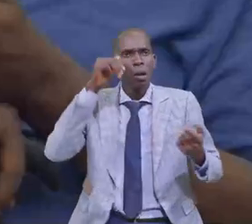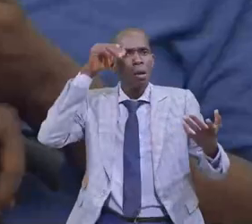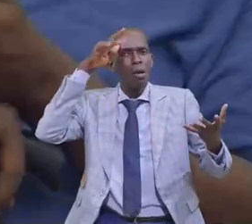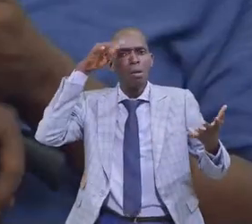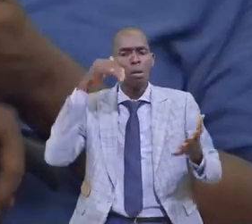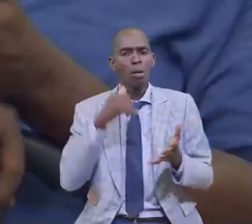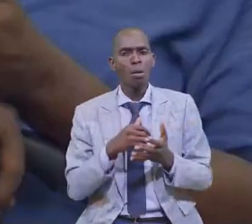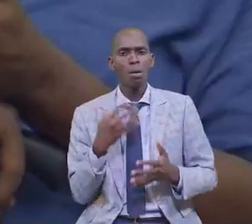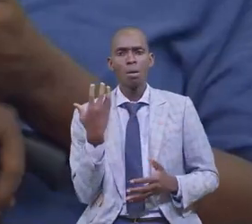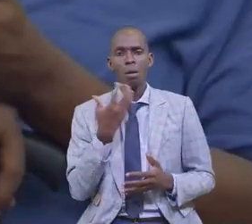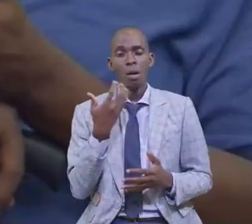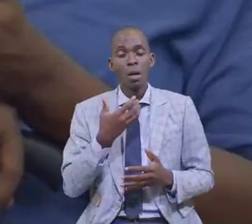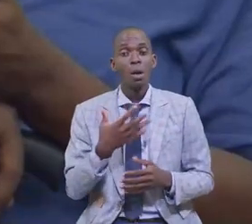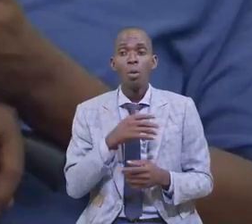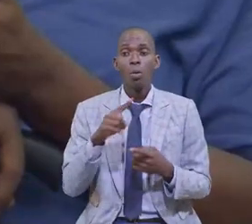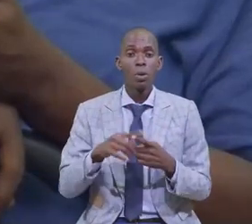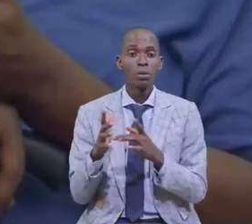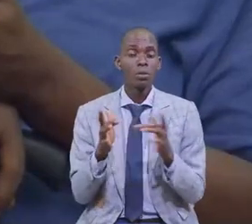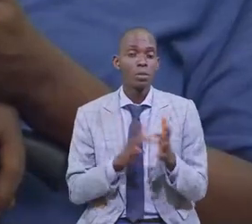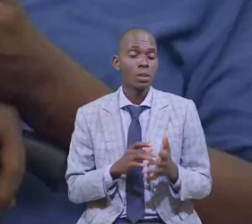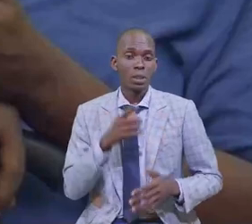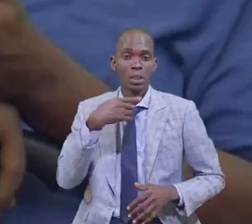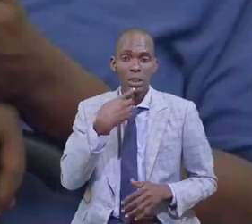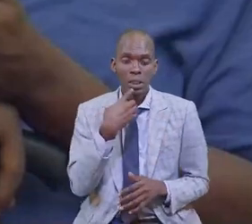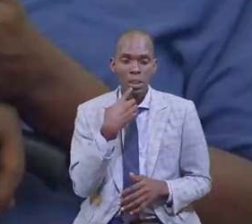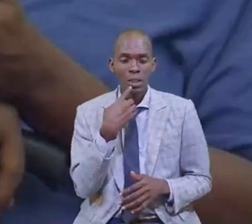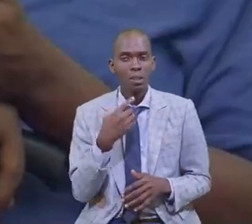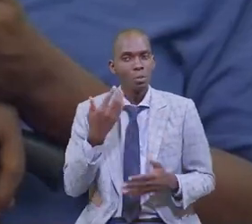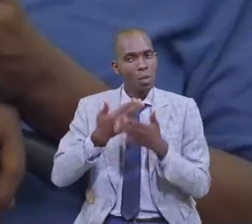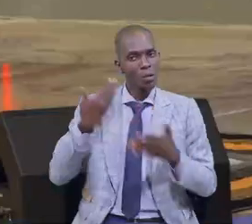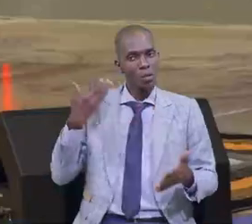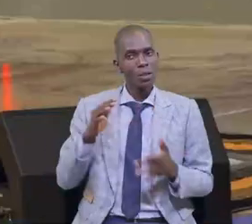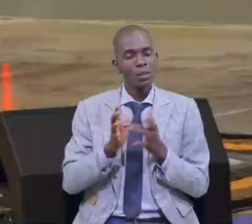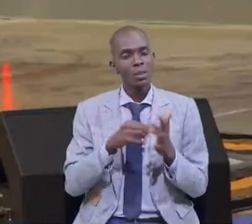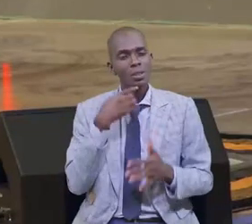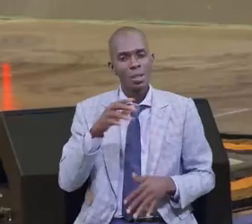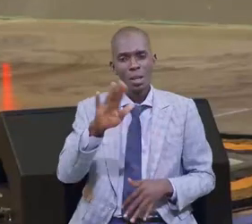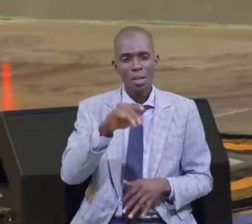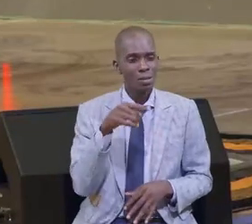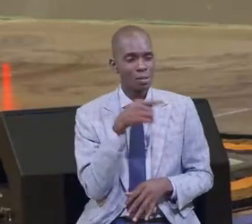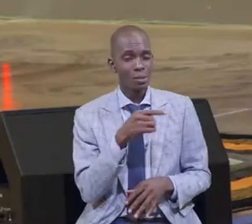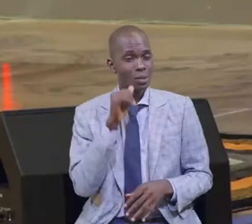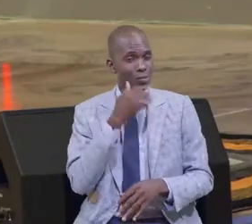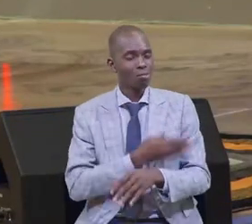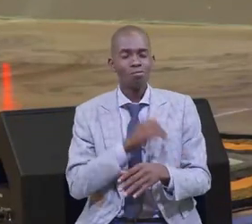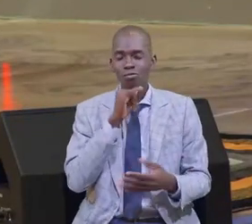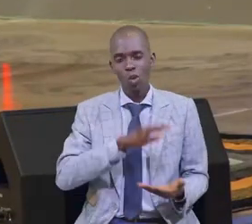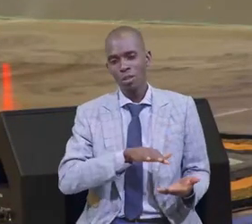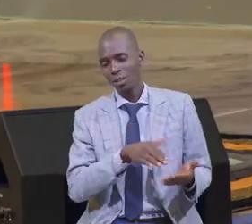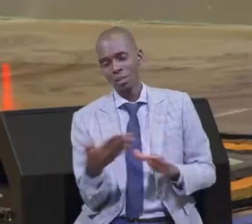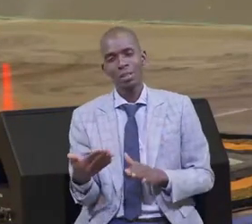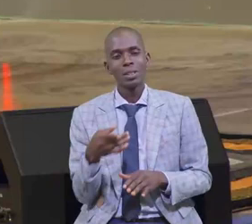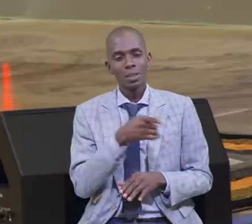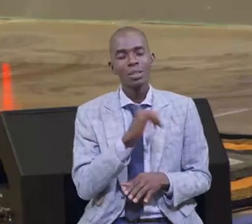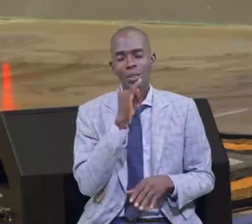Ils n'espéraient pas cela. Lorsque Jésus a dit, elle n'est pas morte, mais elle dort. Au